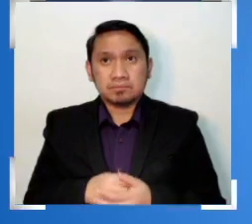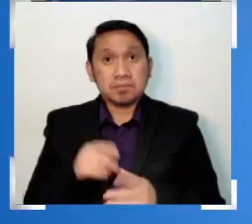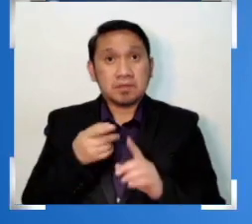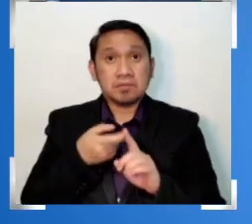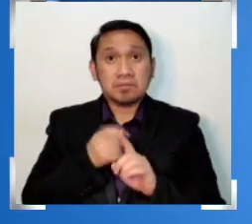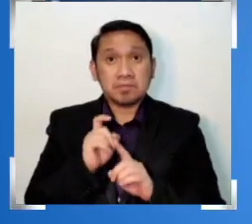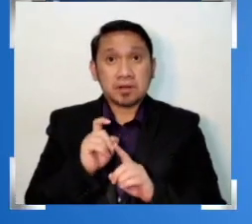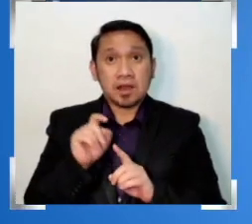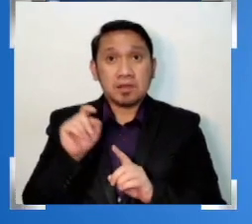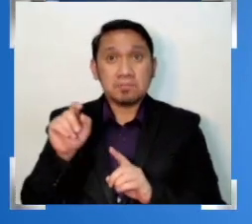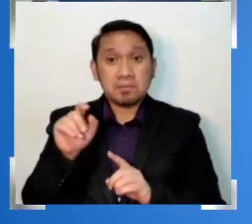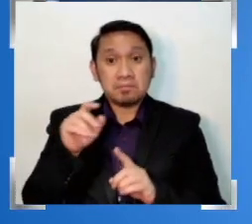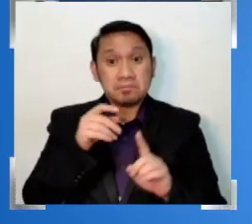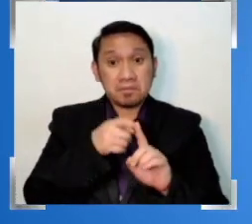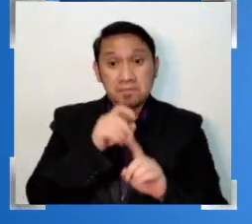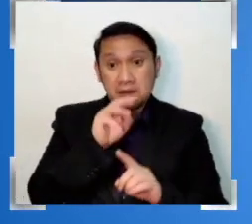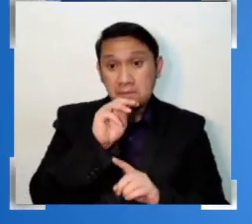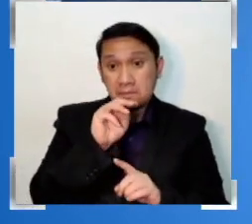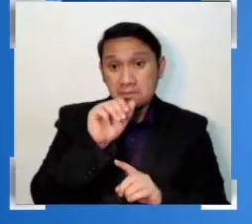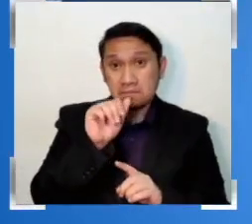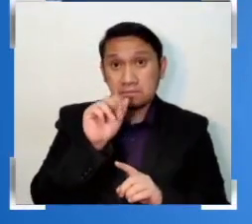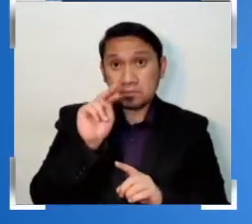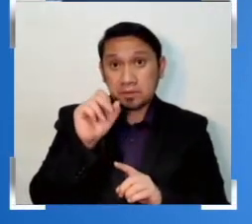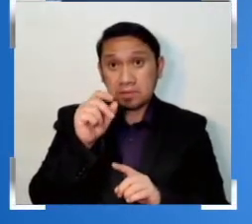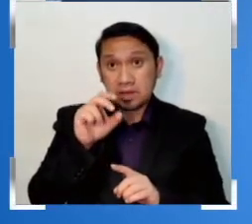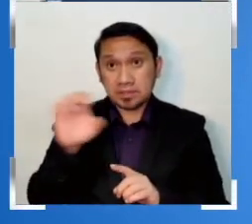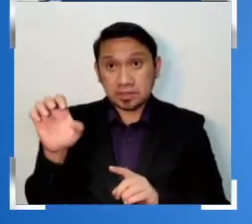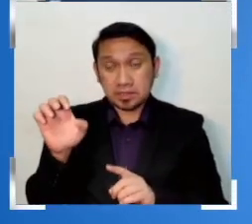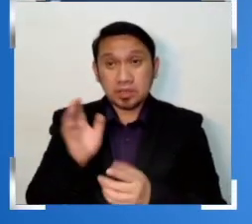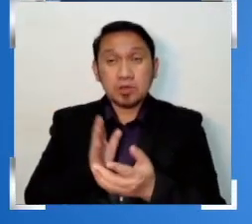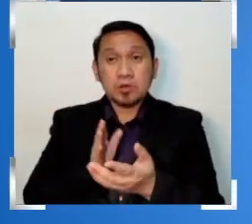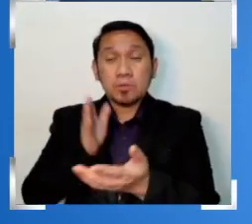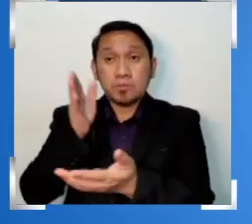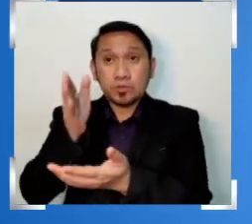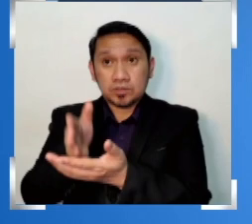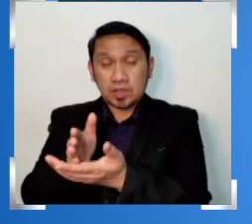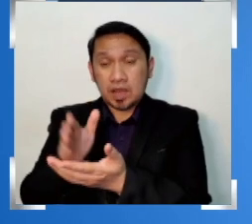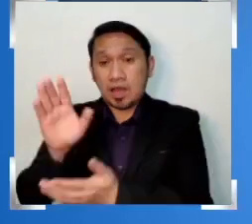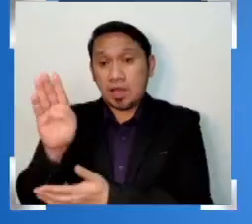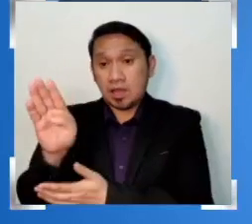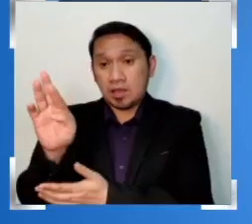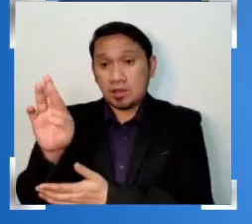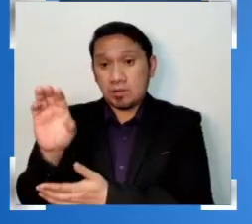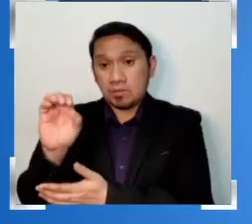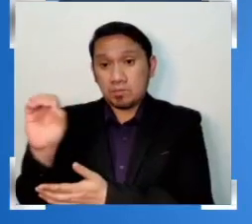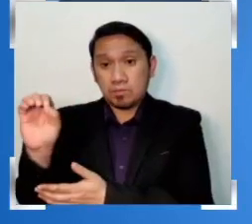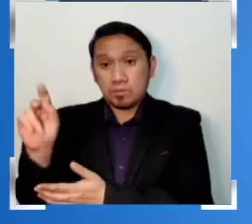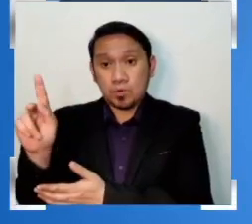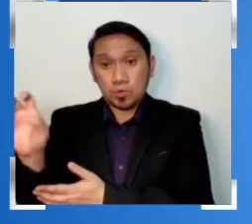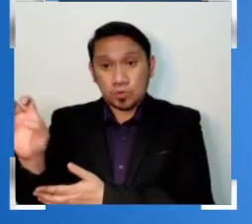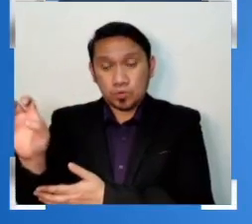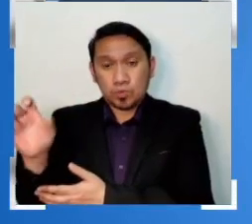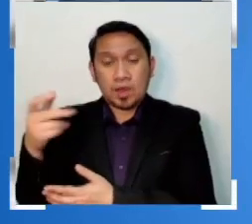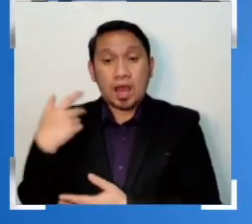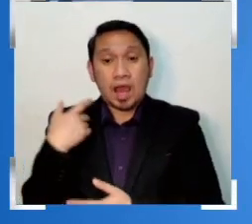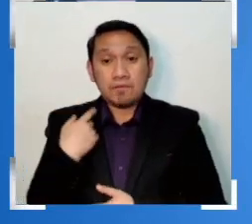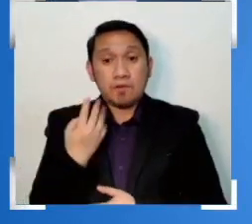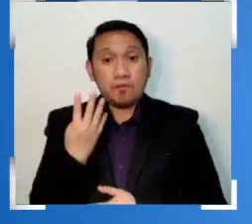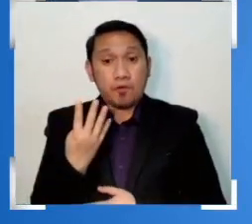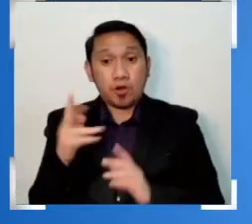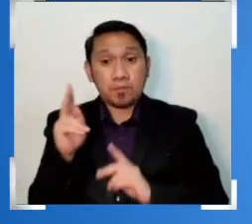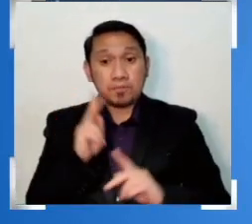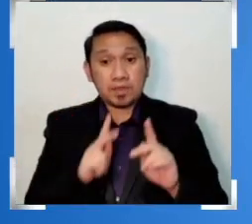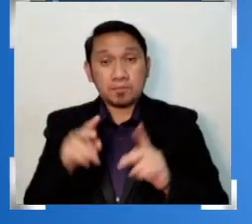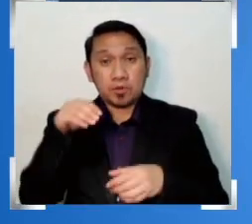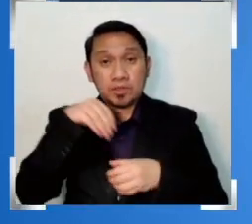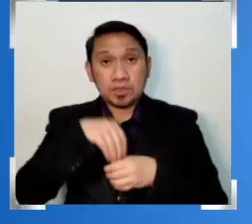Mangsi bound to Brooks Point, carrying 4 passengers. Allegedly, nawala ng contact